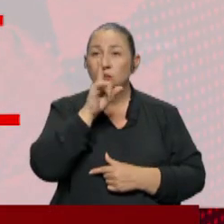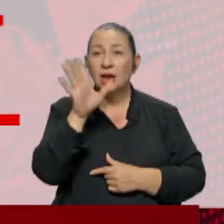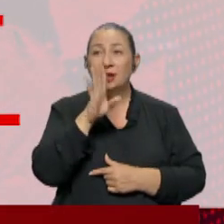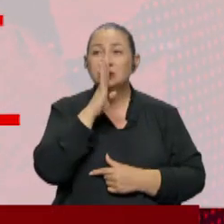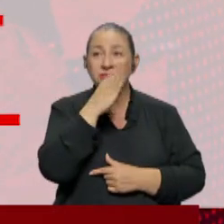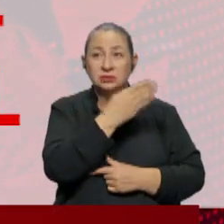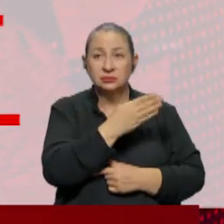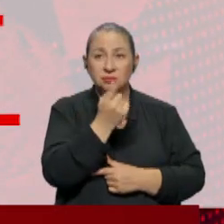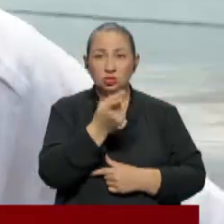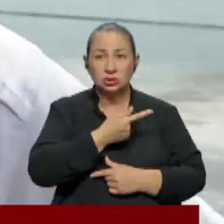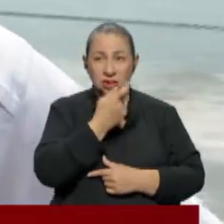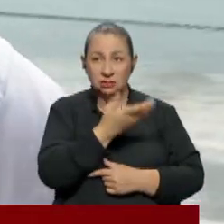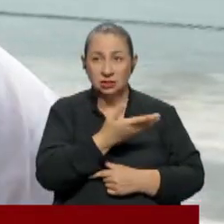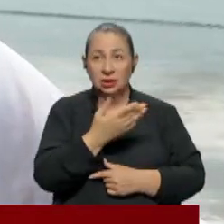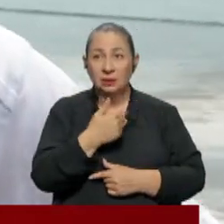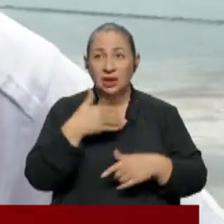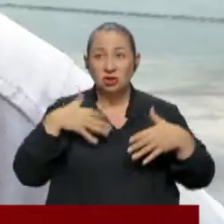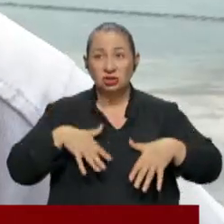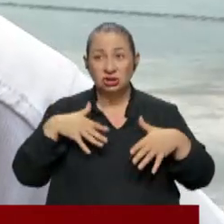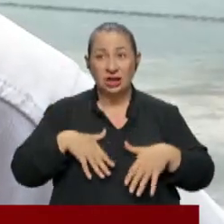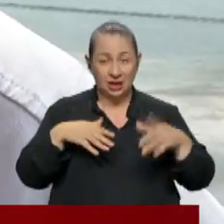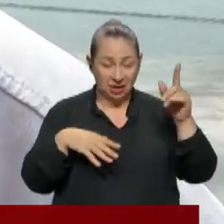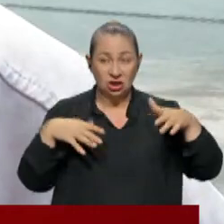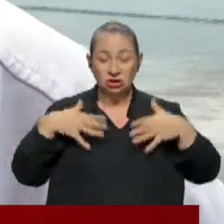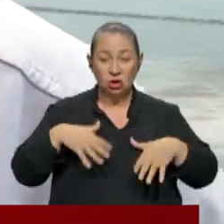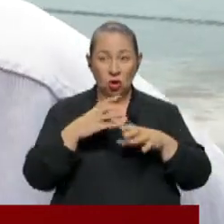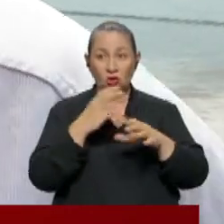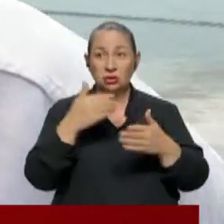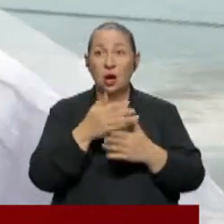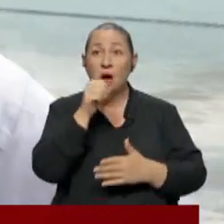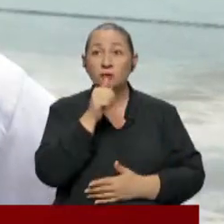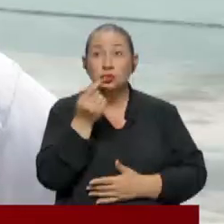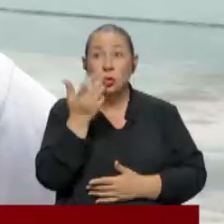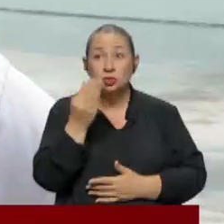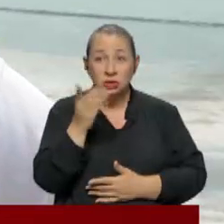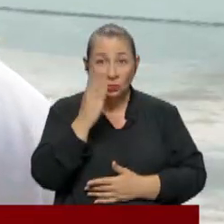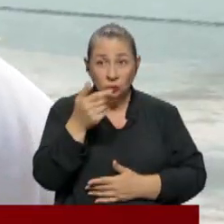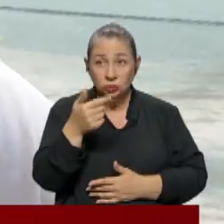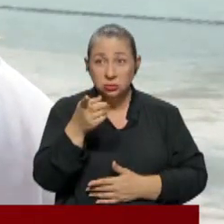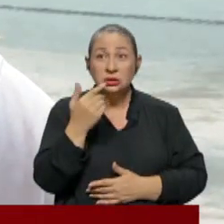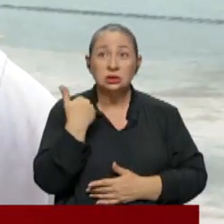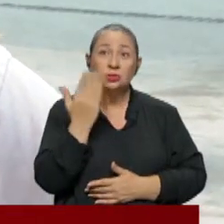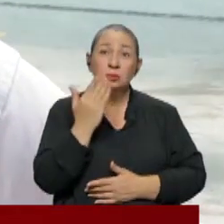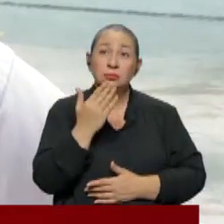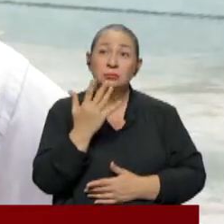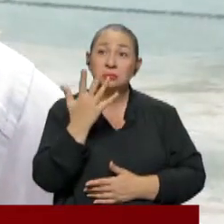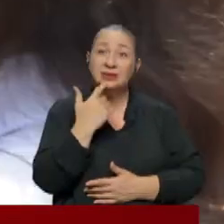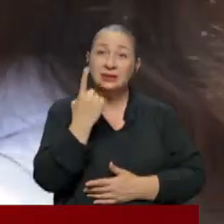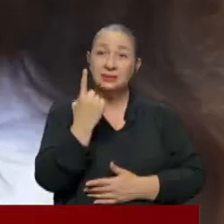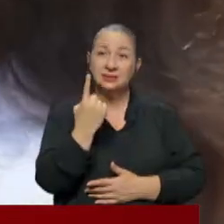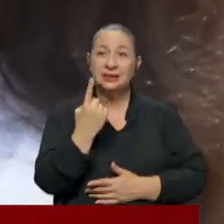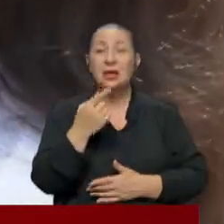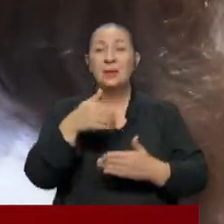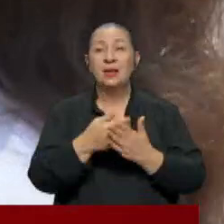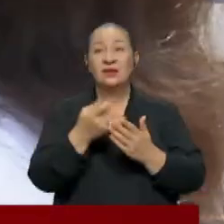İzmit 1,5 saatlik yer. Ben Rizeliyim. Rizeli otobüs biletleri 600 lira olmuş. Gidebiliyor musunuz? Gidiyorum. 5 senede bir.